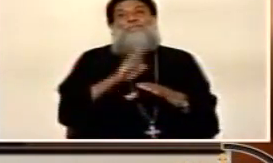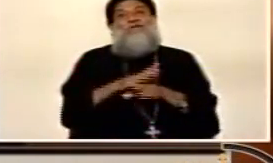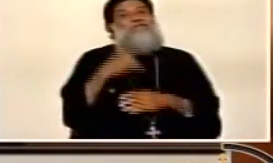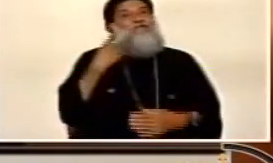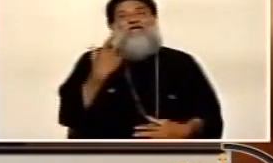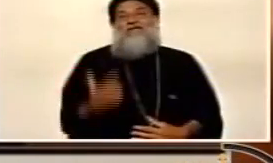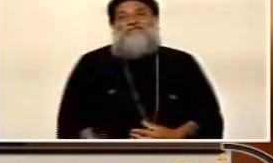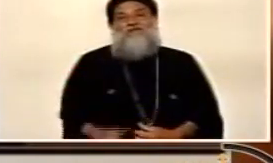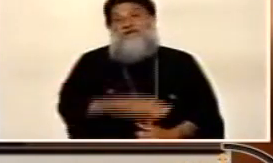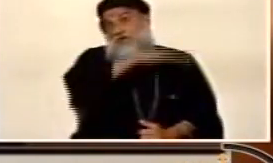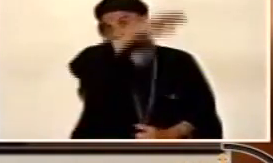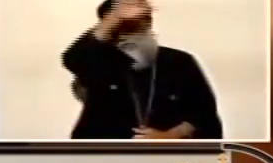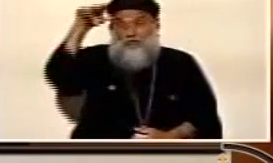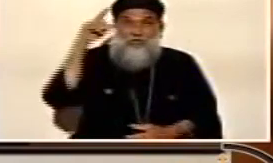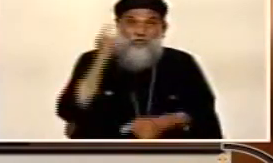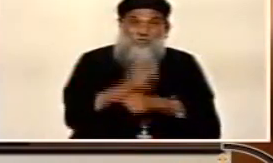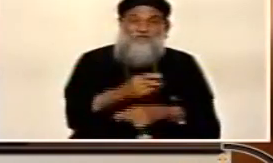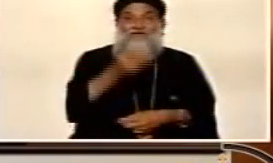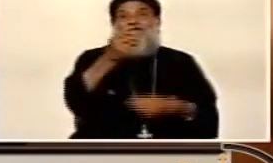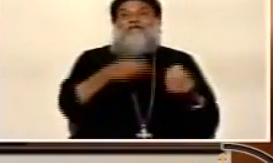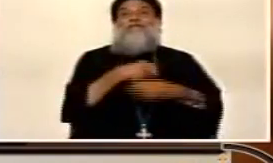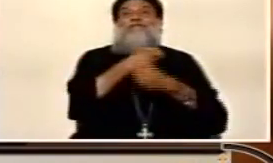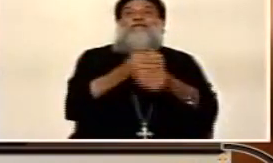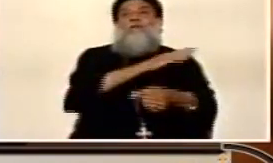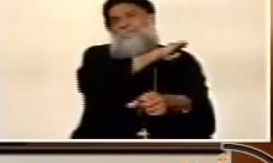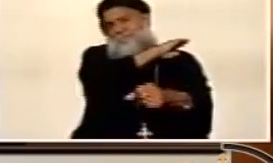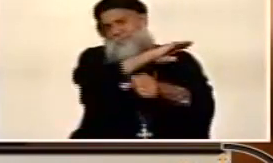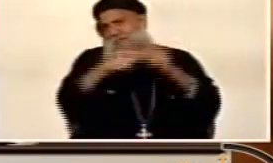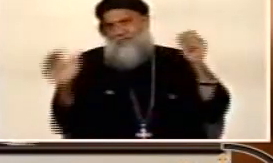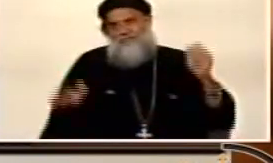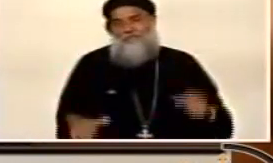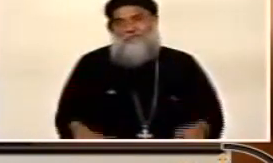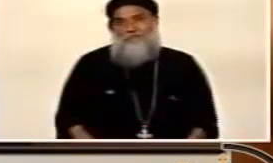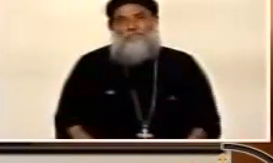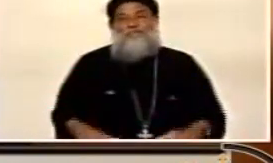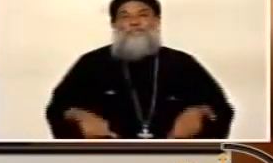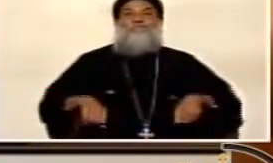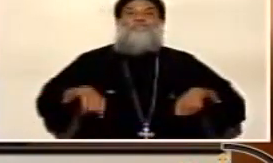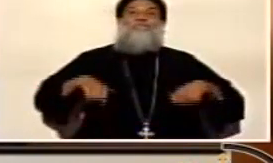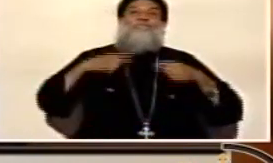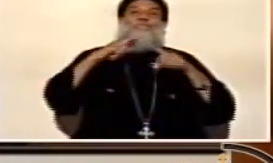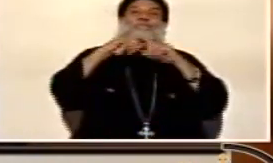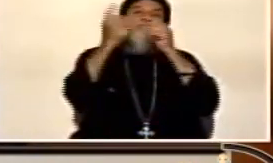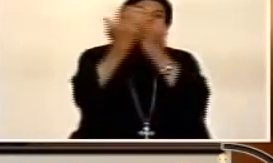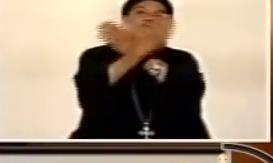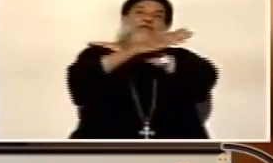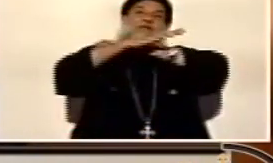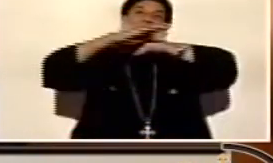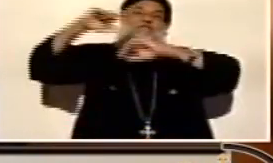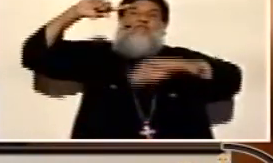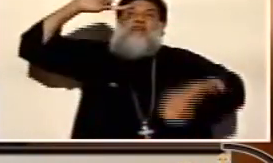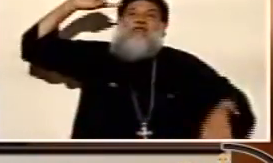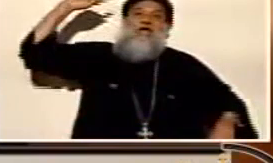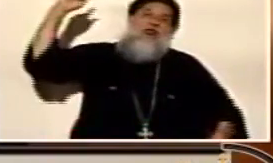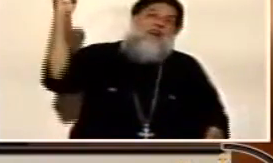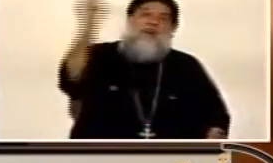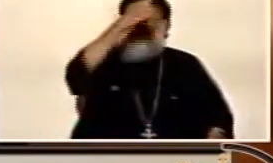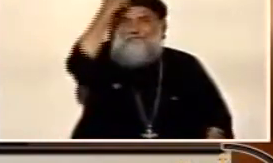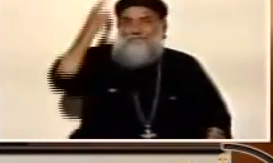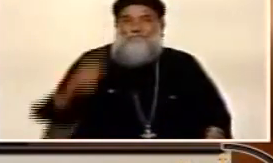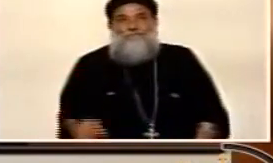كلهم قدموا حياتهم للذي قدم حياته فدية للعالم كله.